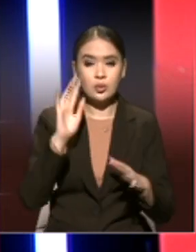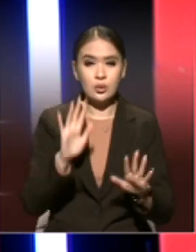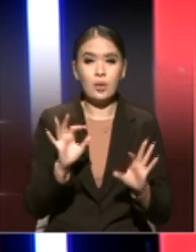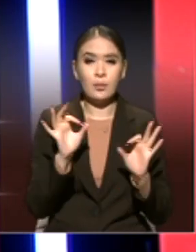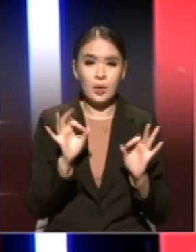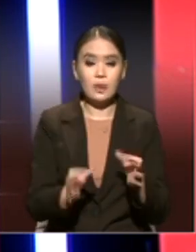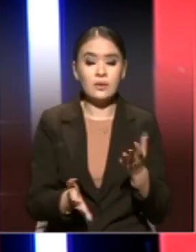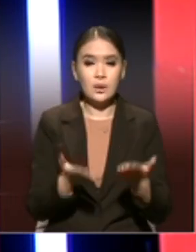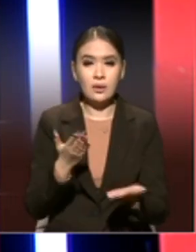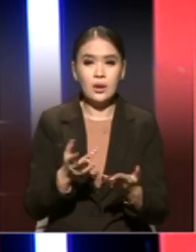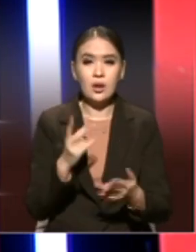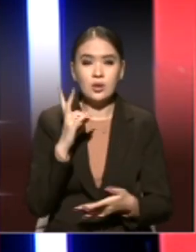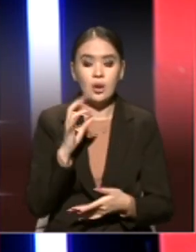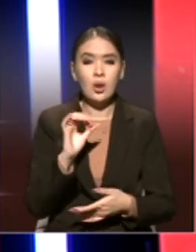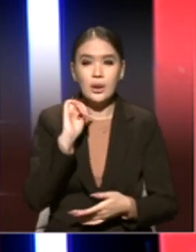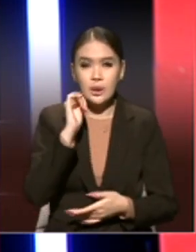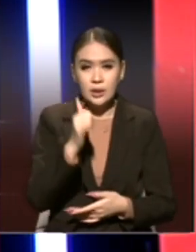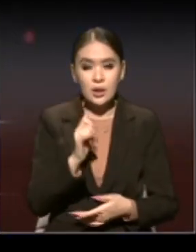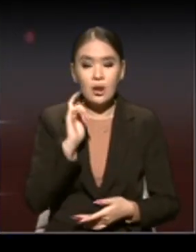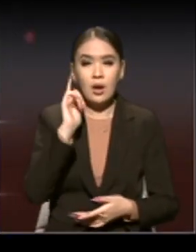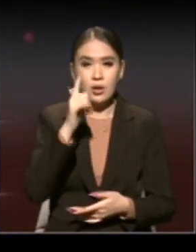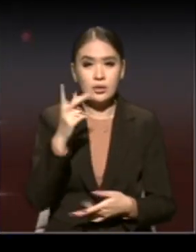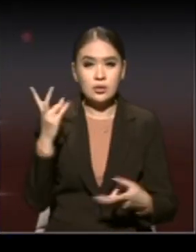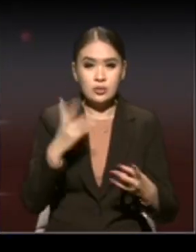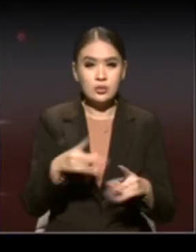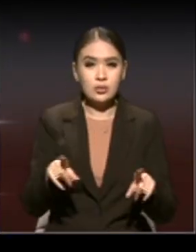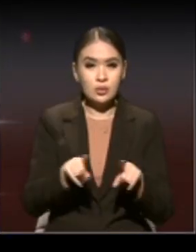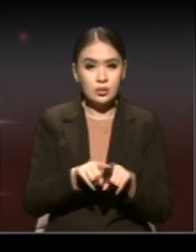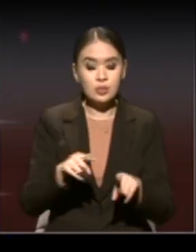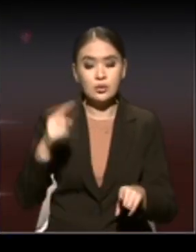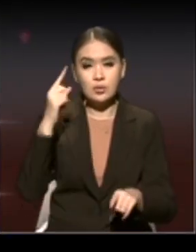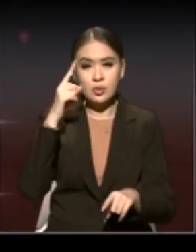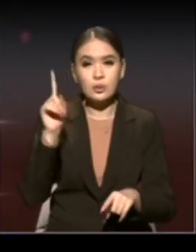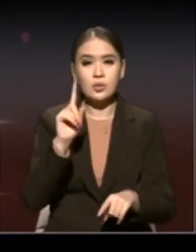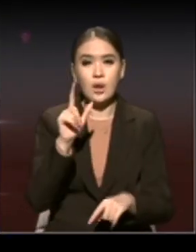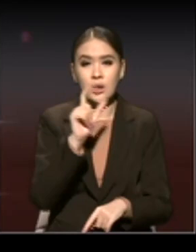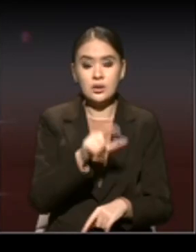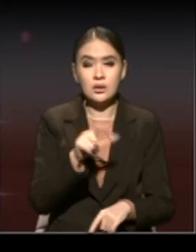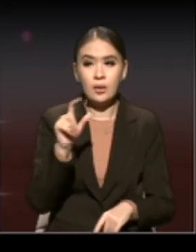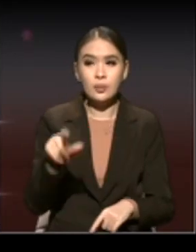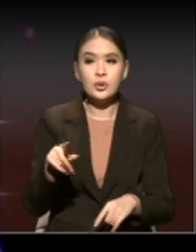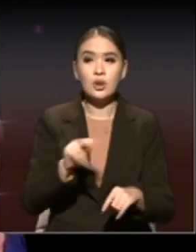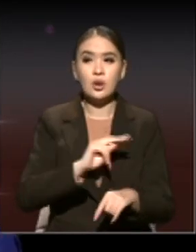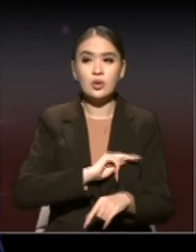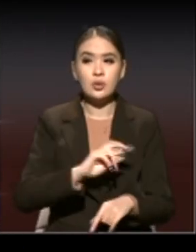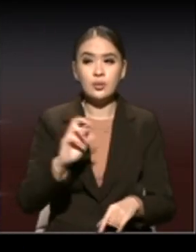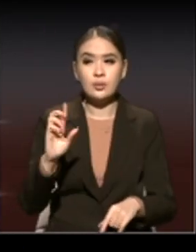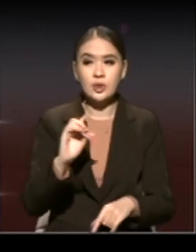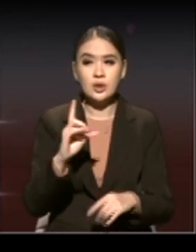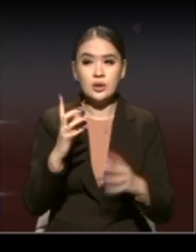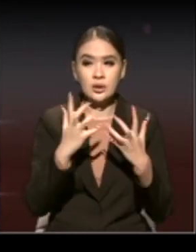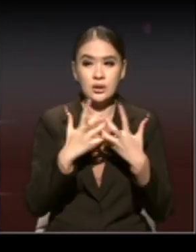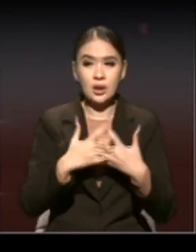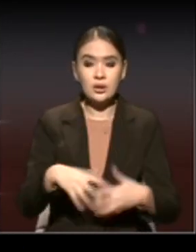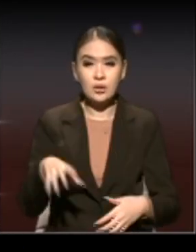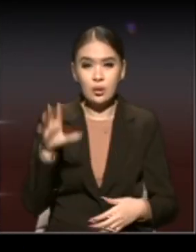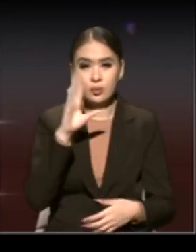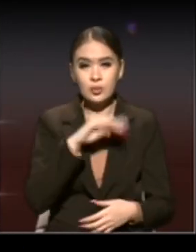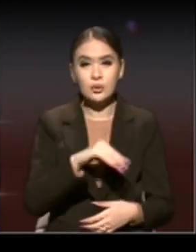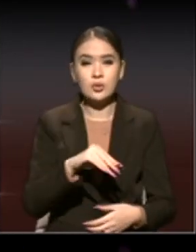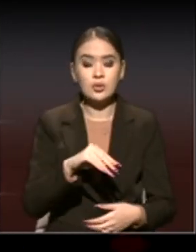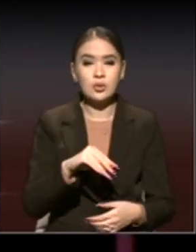шығар, бірақ одан ертең әр күні ойлағанымыз да абзал. Өткен ол азаматтар ертең нарығымызға жұмыссыздардың санын толтырмай ма деген сұрақ